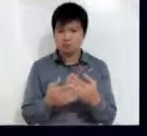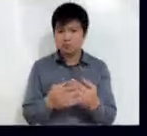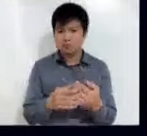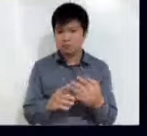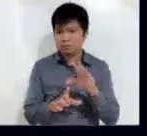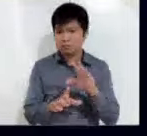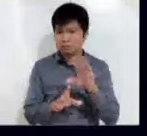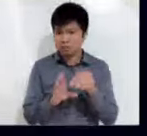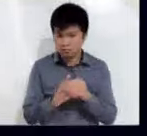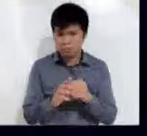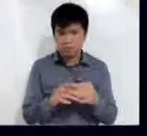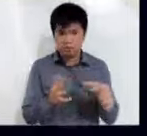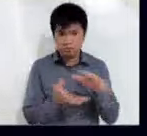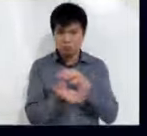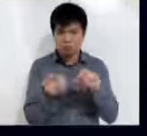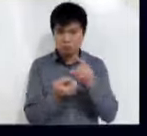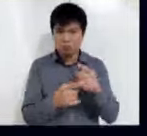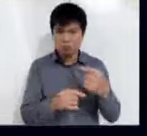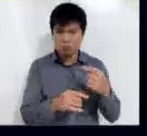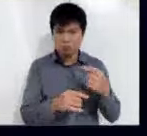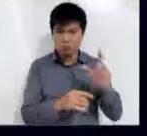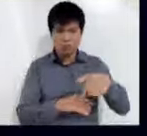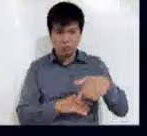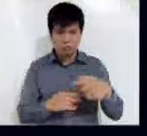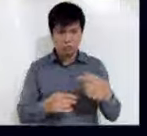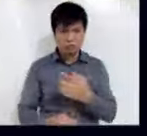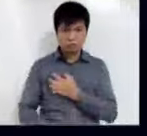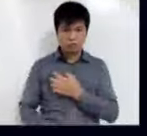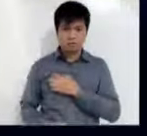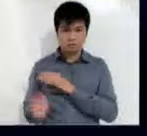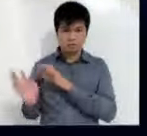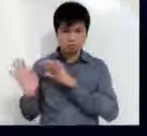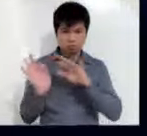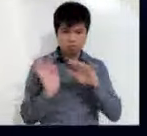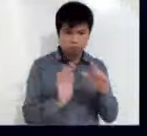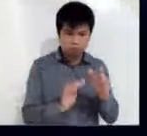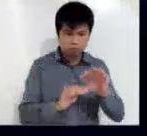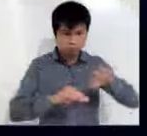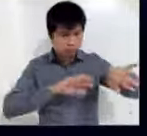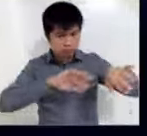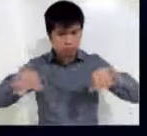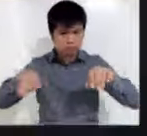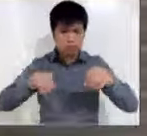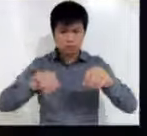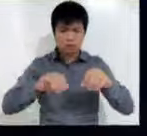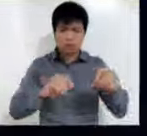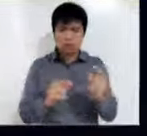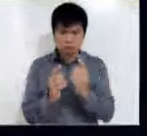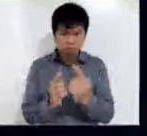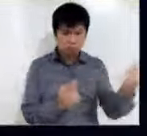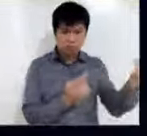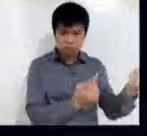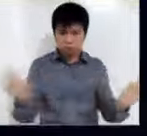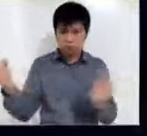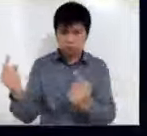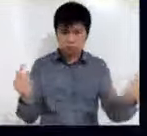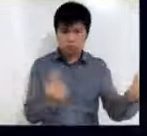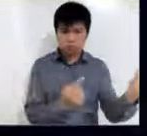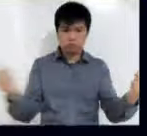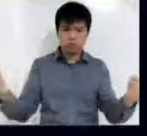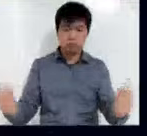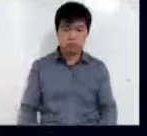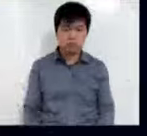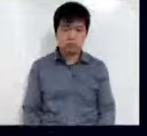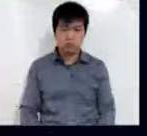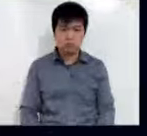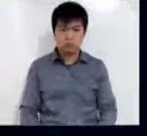Maya-maya pa, dumating na ang mga otoridad para awatin sila. Dito na nantulasan ang ilan sa kanila. Isa-isa namang dinampot ng mga pulis